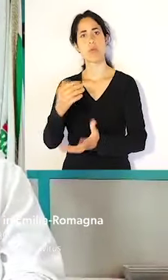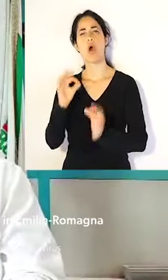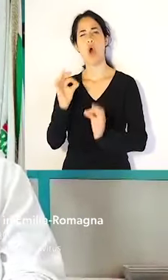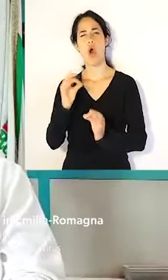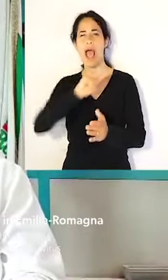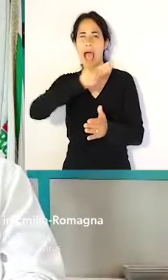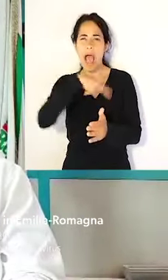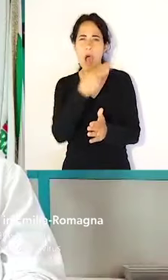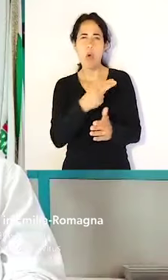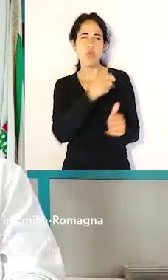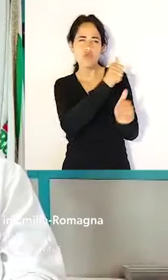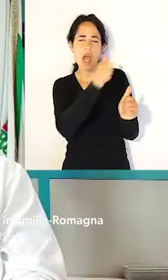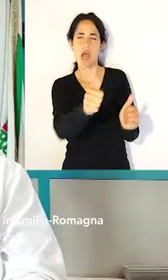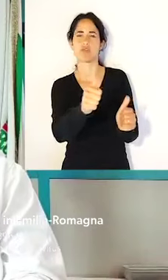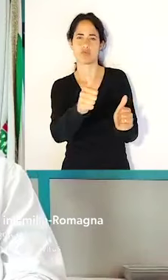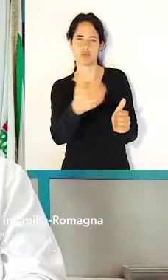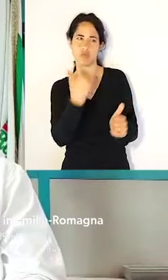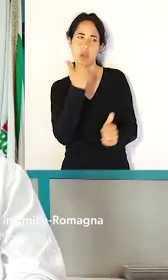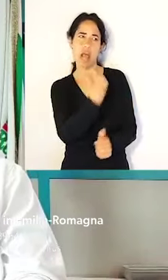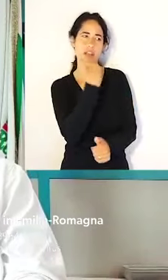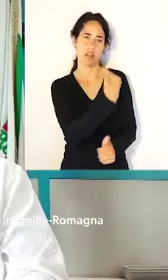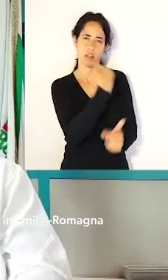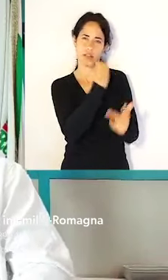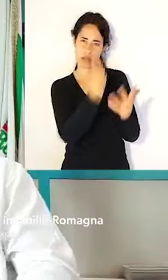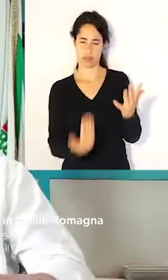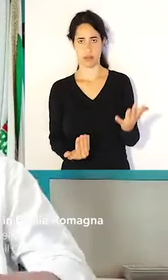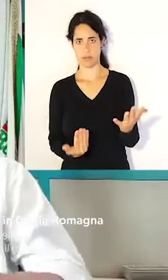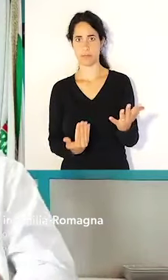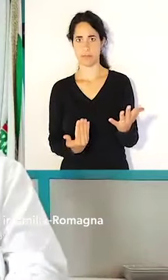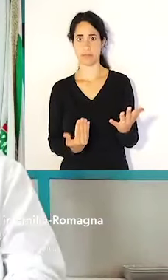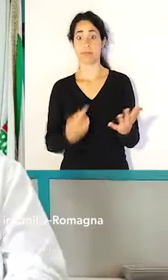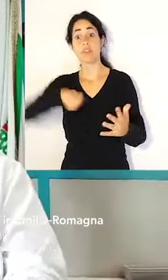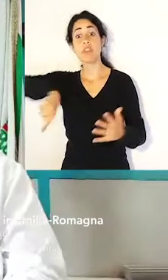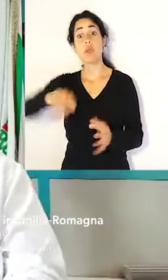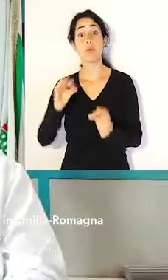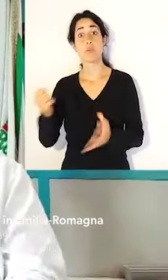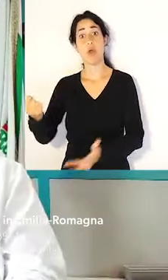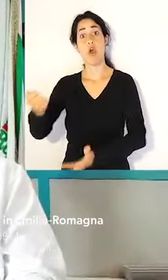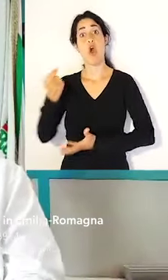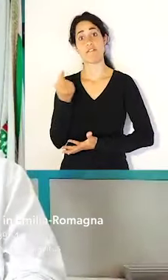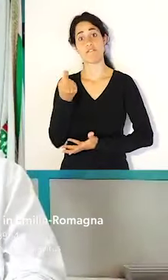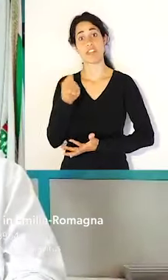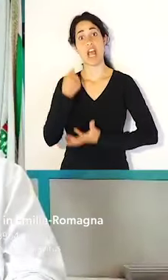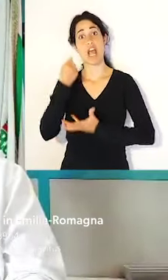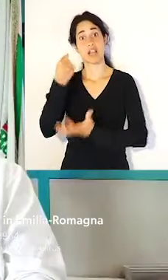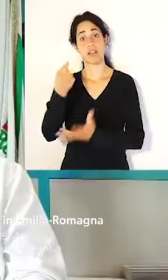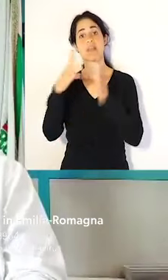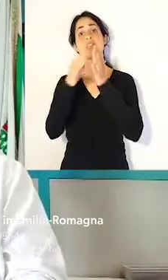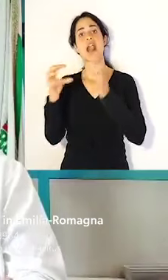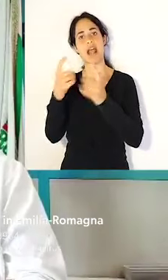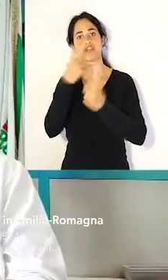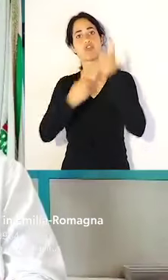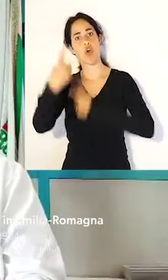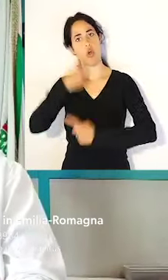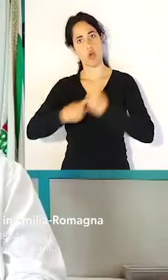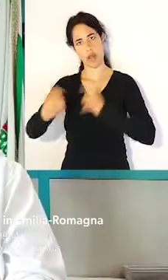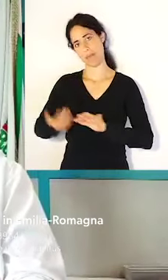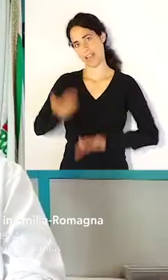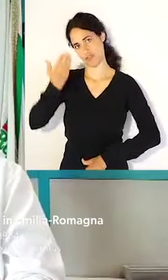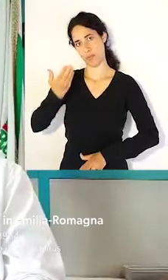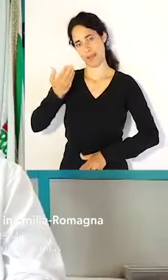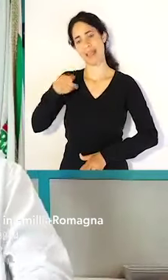assolutamente euro per euro quello che abbiamo ricevuto, però sono finanziamenti per lo più regionali che sono stati